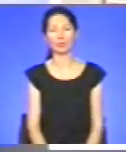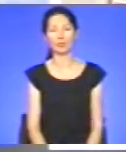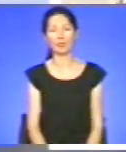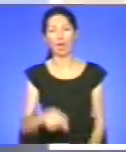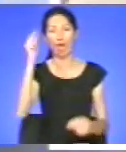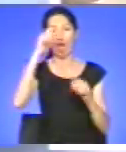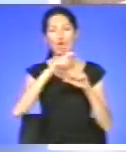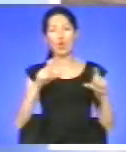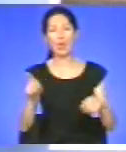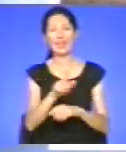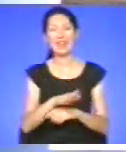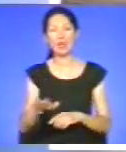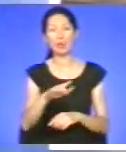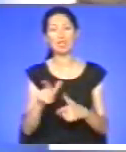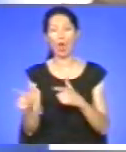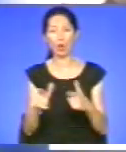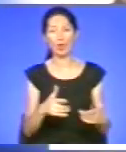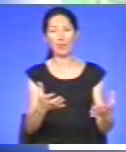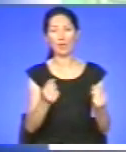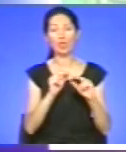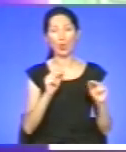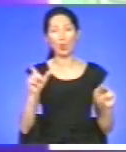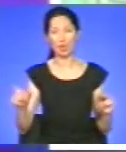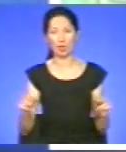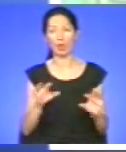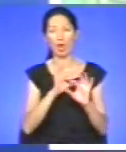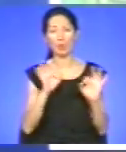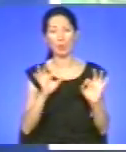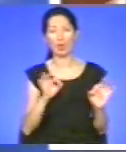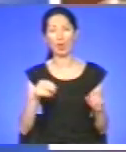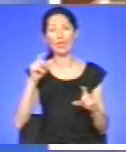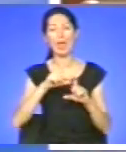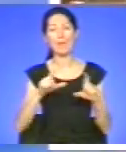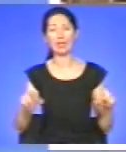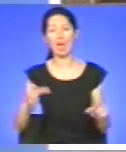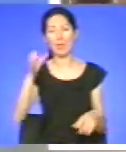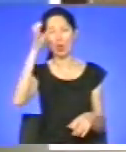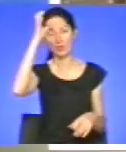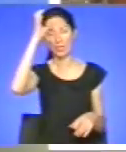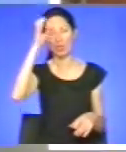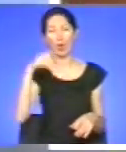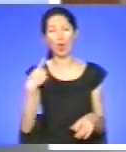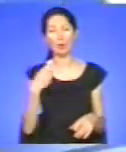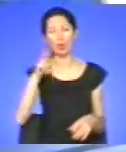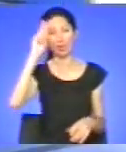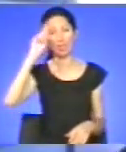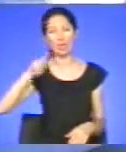Школи Тернопільщини готові прийняти учнів, запевняють у Департаменті освіти і науки обласної державної